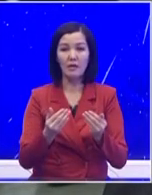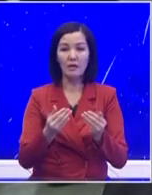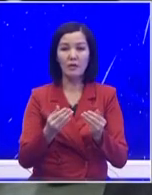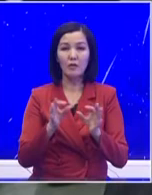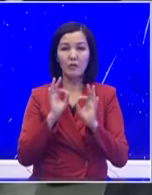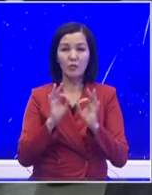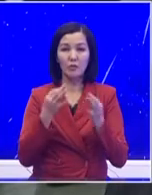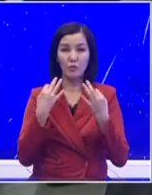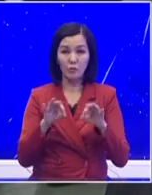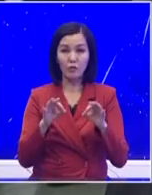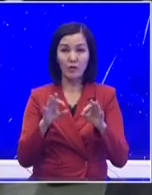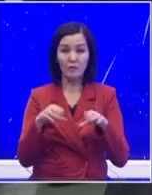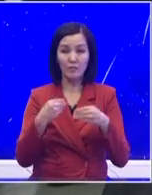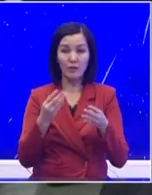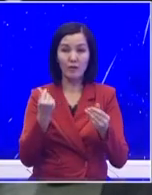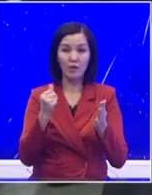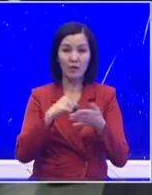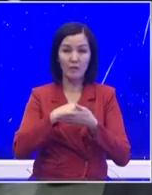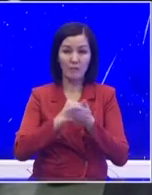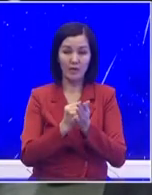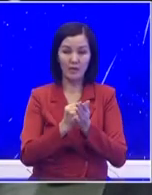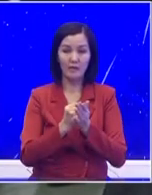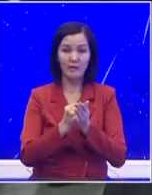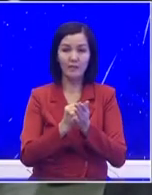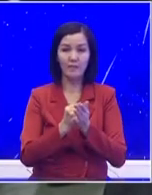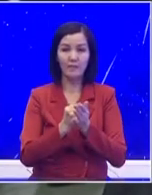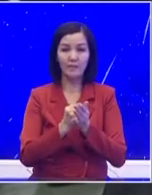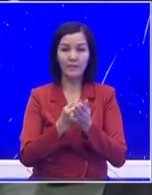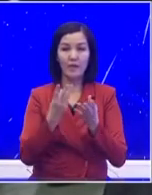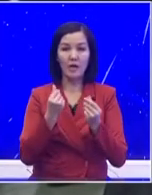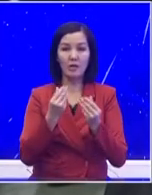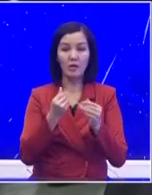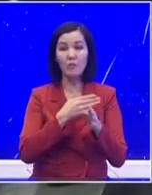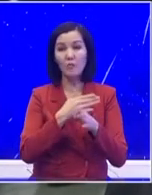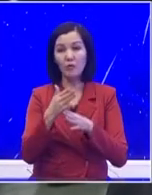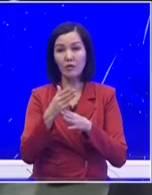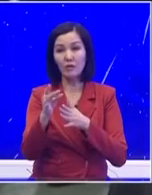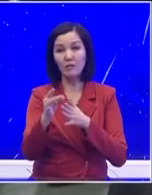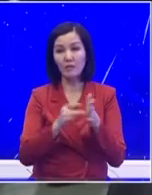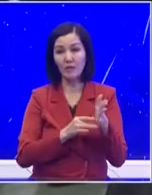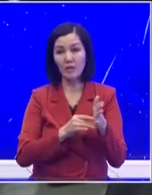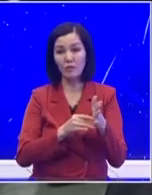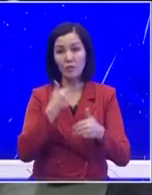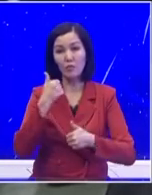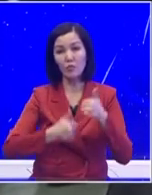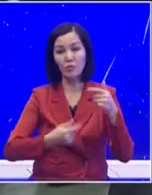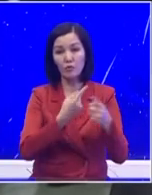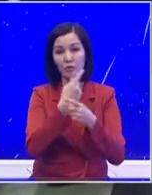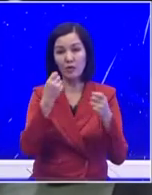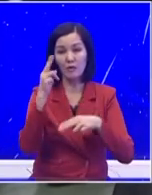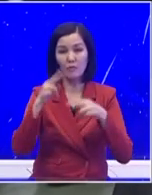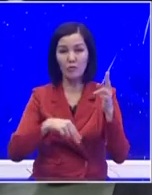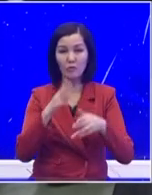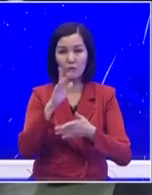беріп, қаржыны бекіту үстінде. Қаржы бізге бекітілген замат, біз ашық конкурс жариялап, ол үйлердің құрылысын